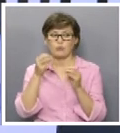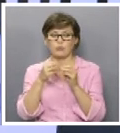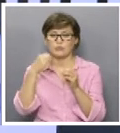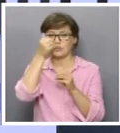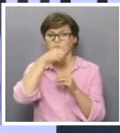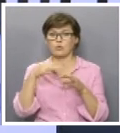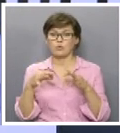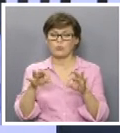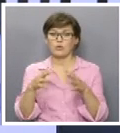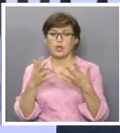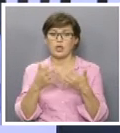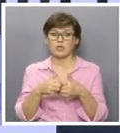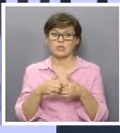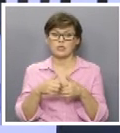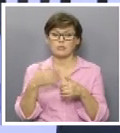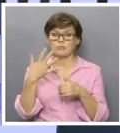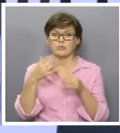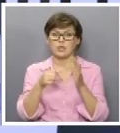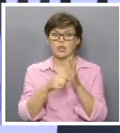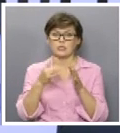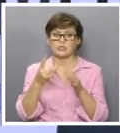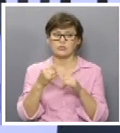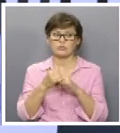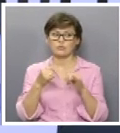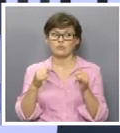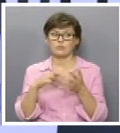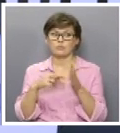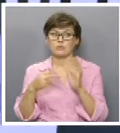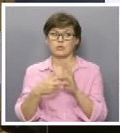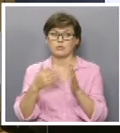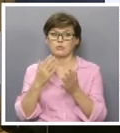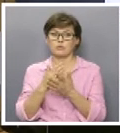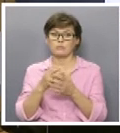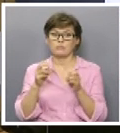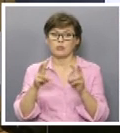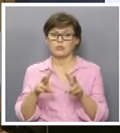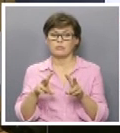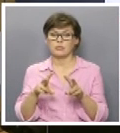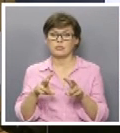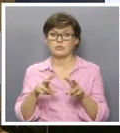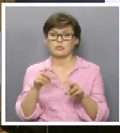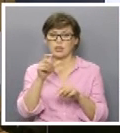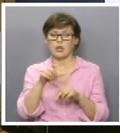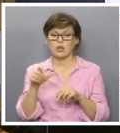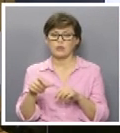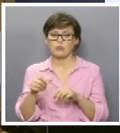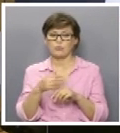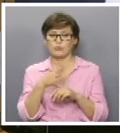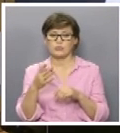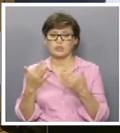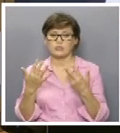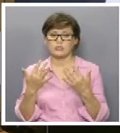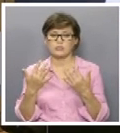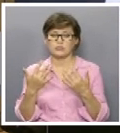саны 5-6 есеге дейін өседі деп жоспарлап отыр мамандар. Сондай-ақ осы